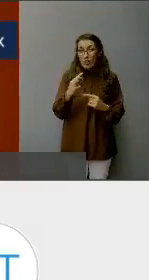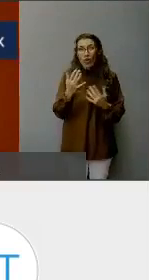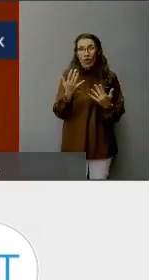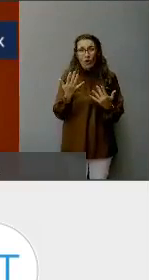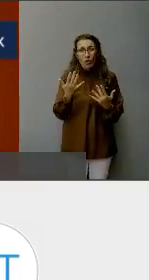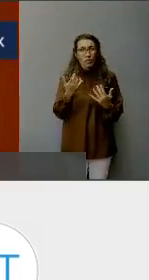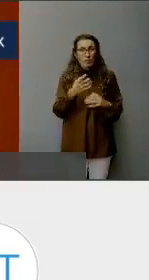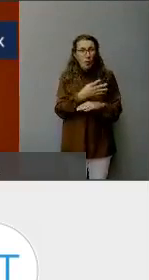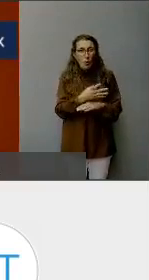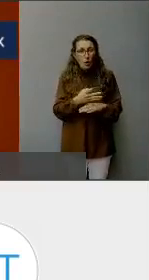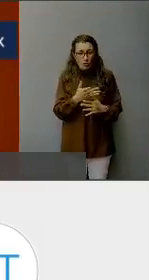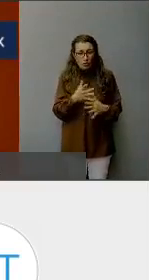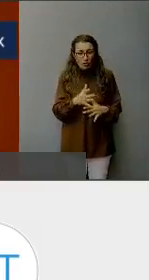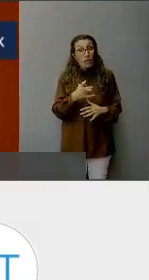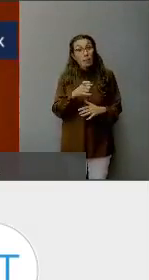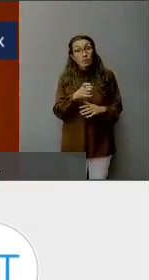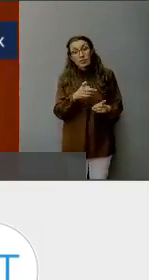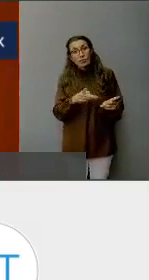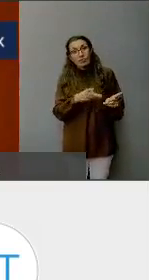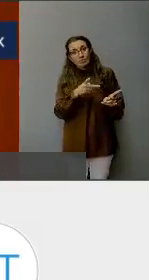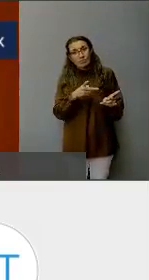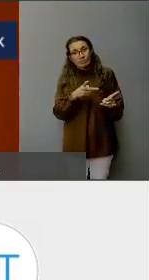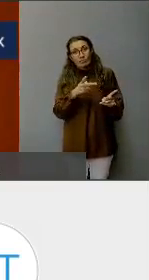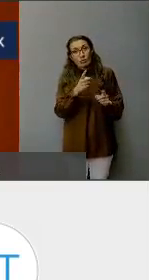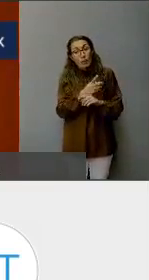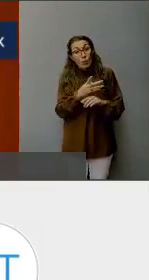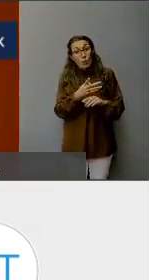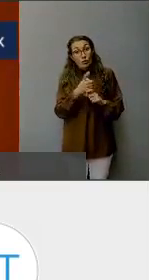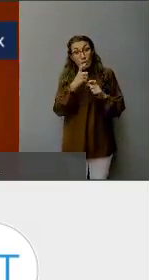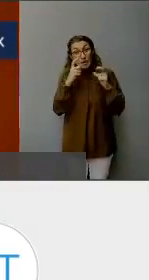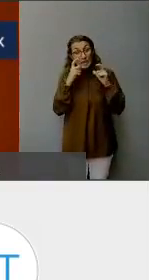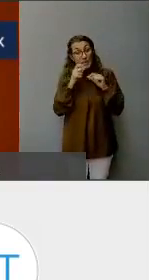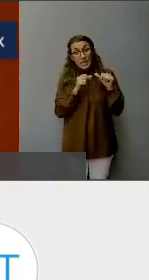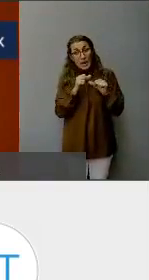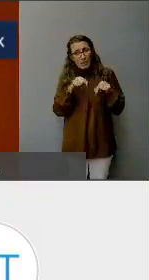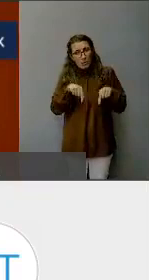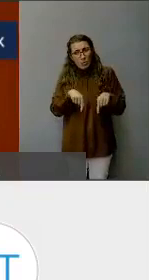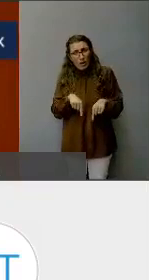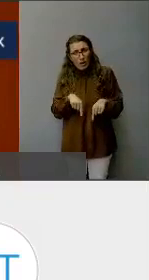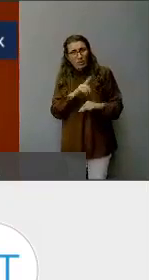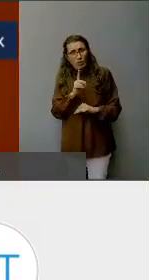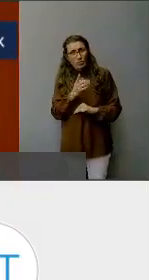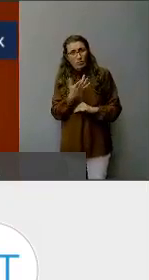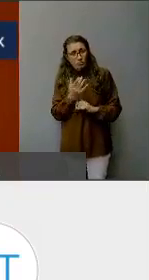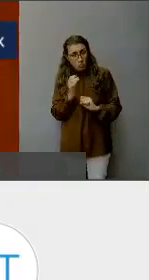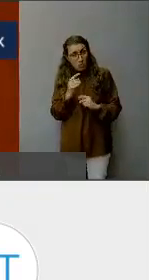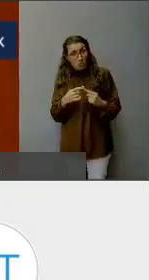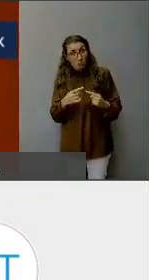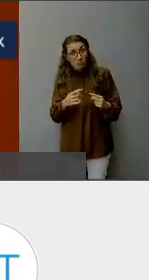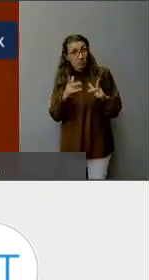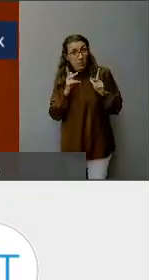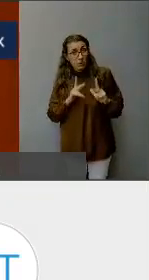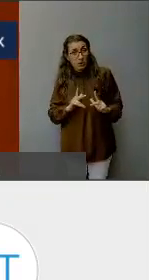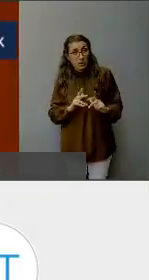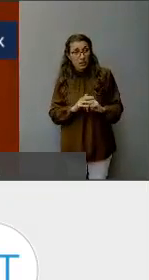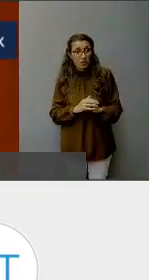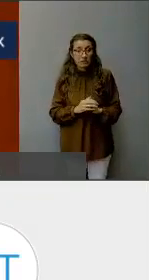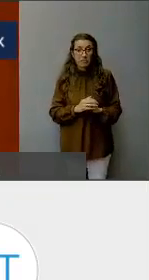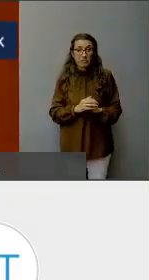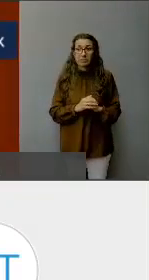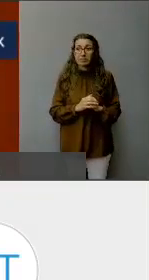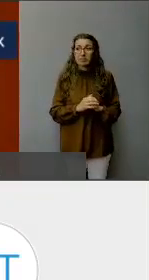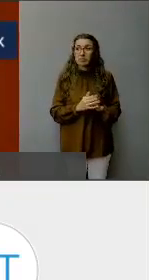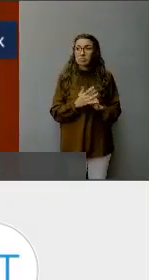alle 4 ore perché sui treni dopo quattro giorni a cambiare la mascherina loro sapere se qua dentro invece previsto che si possa proseguire senza nessuna